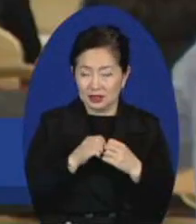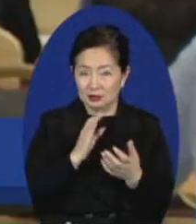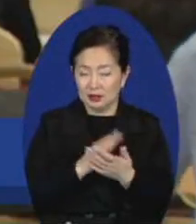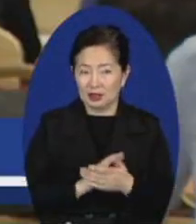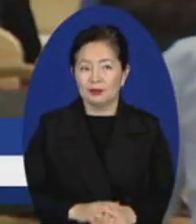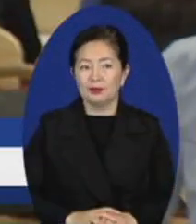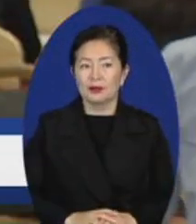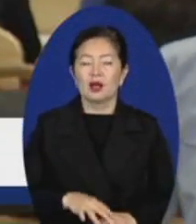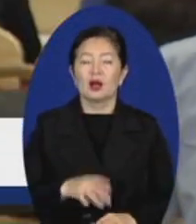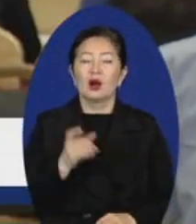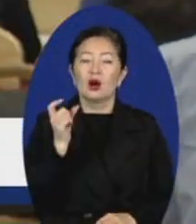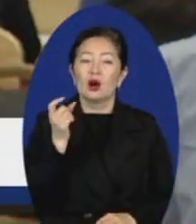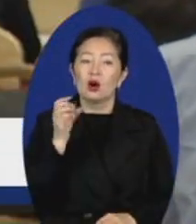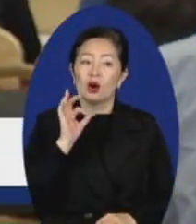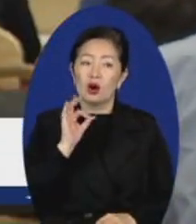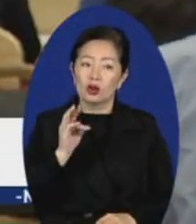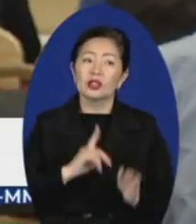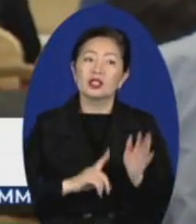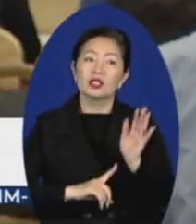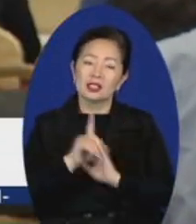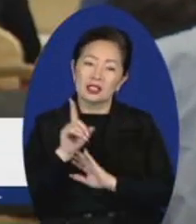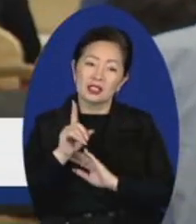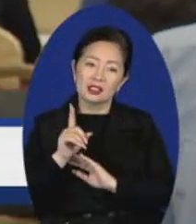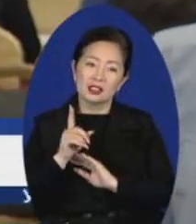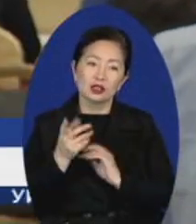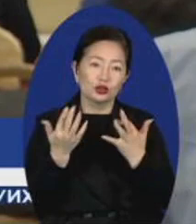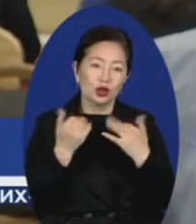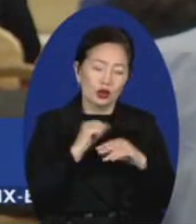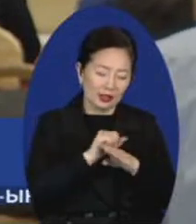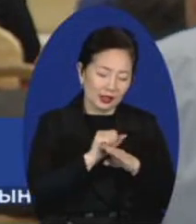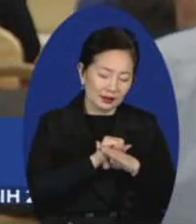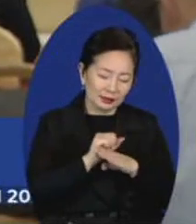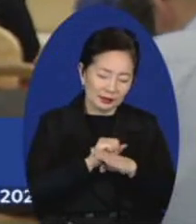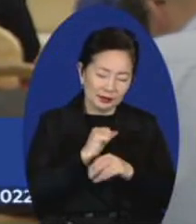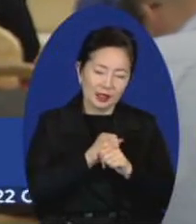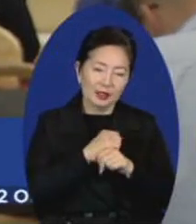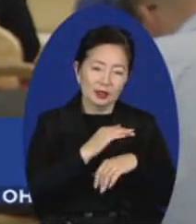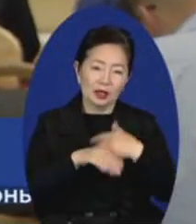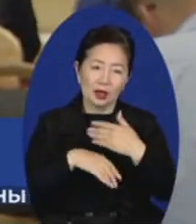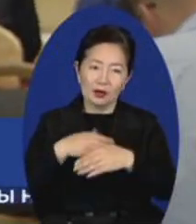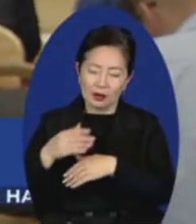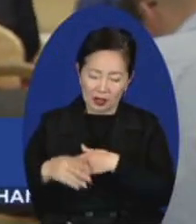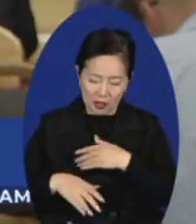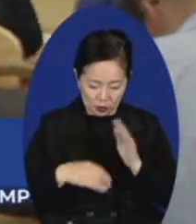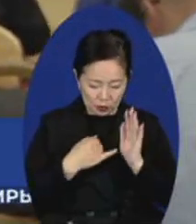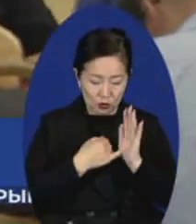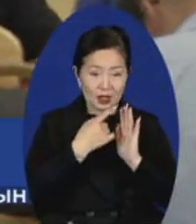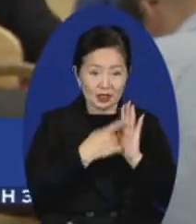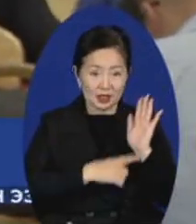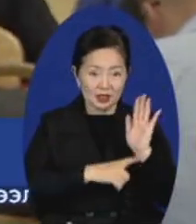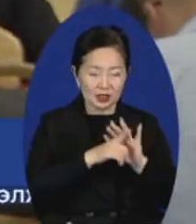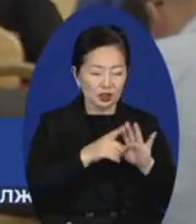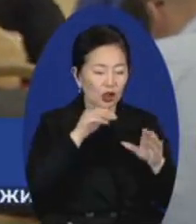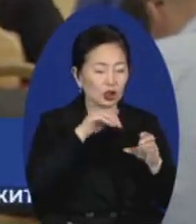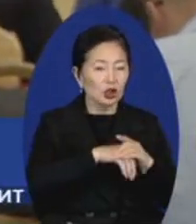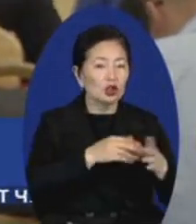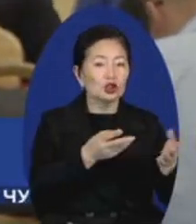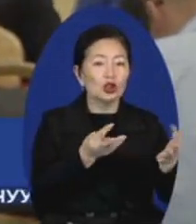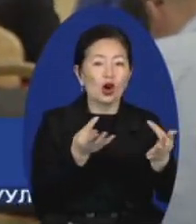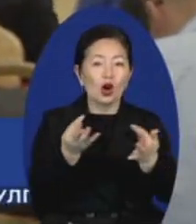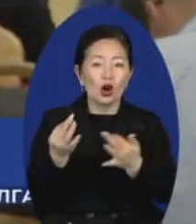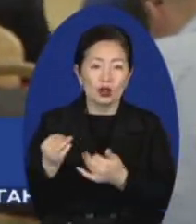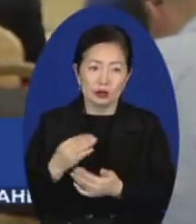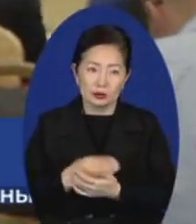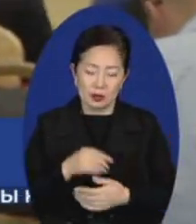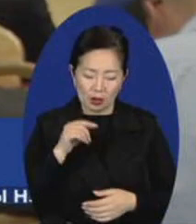байгуулжээ. Оны одоо эхнээс одоо тооллох ажил бол бэлтгэл ажил хийгдээд, за, үндсэндээ бол 6 сараас эхлээд одоо тооллого руу